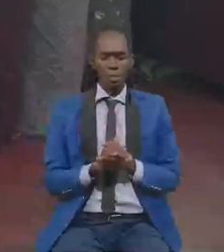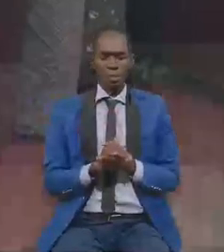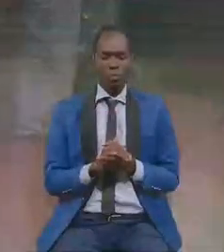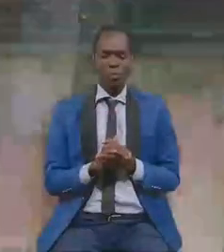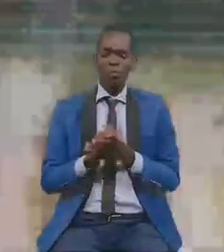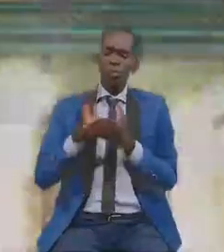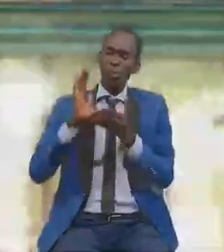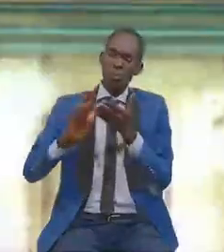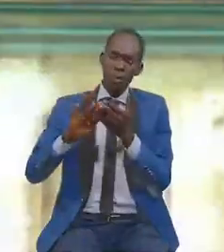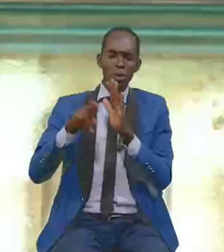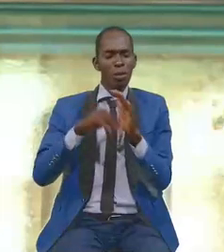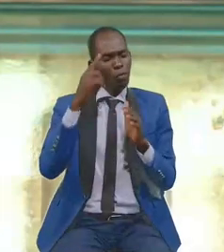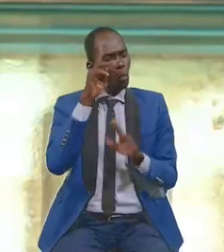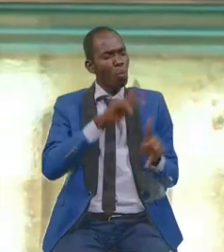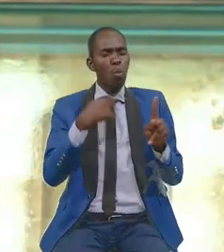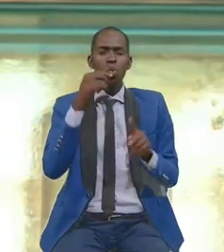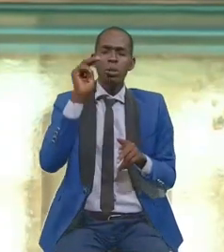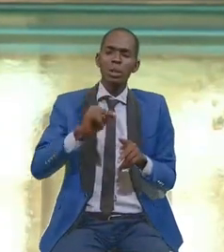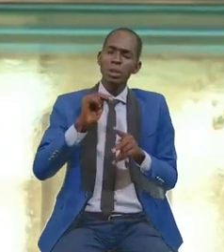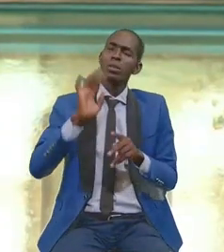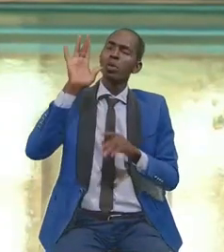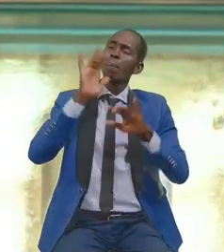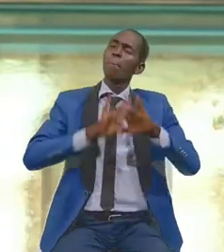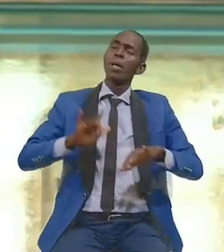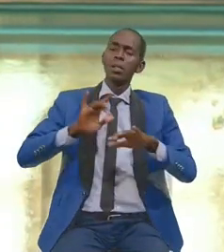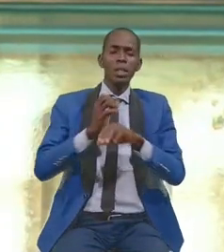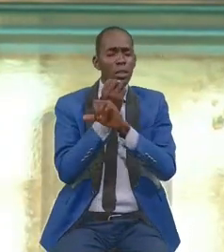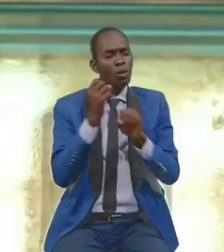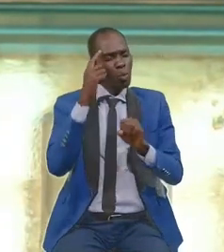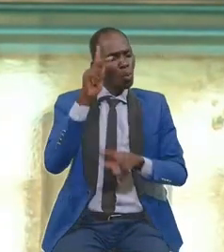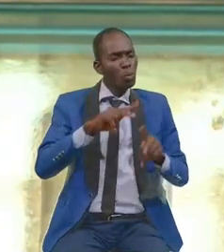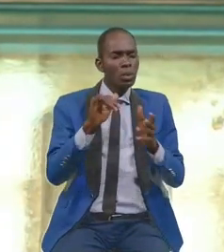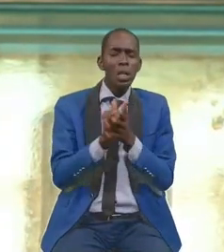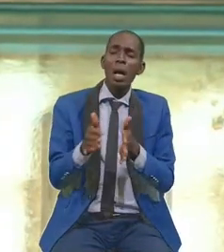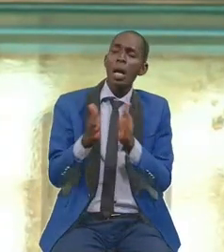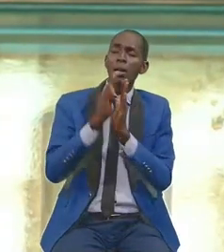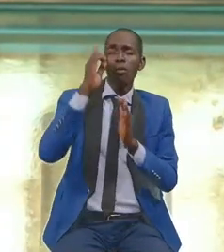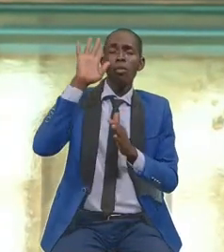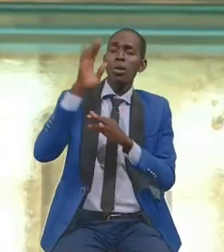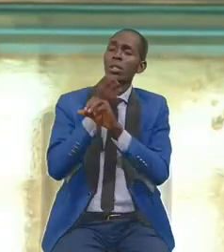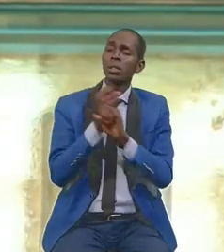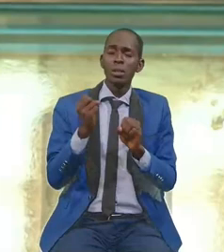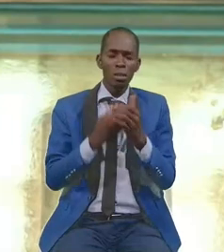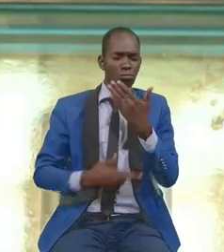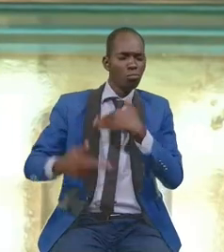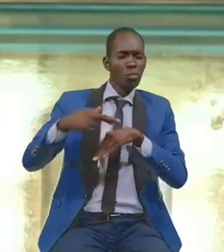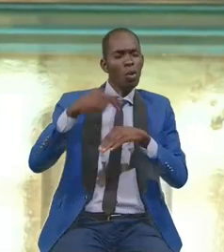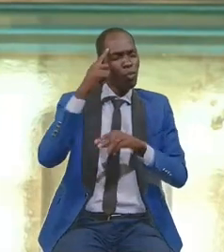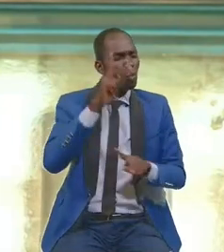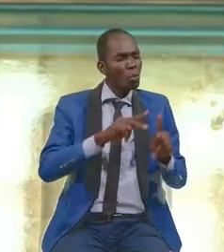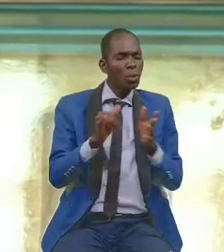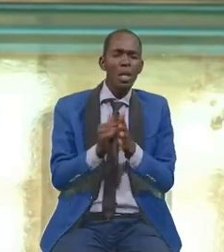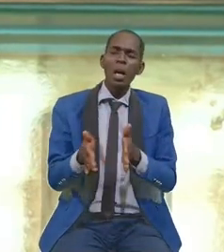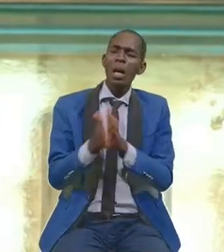pardon pour ceux qui ont demandé ta miséricorde. Le salut pour ceux qui ont demandé le salut. La restauration pour ceux qui ont demandé la